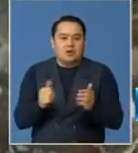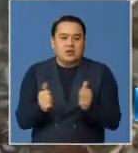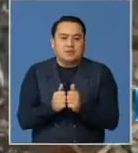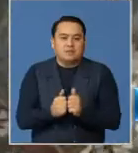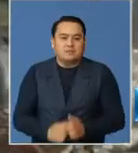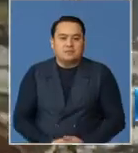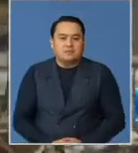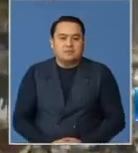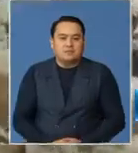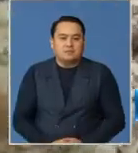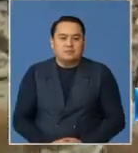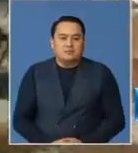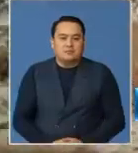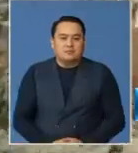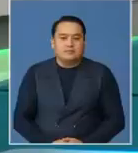окрестностях.